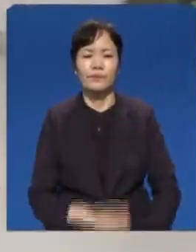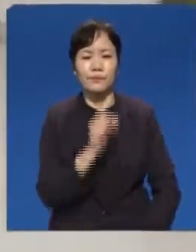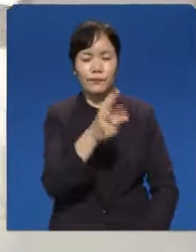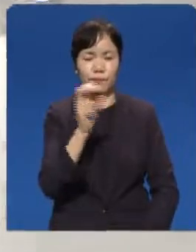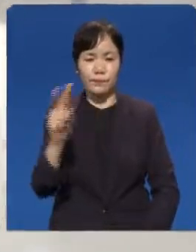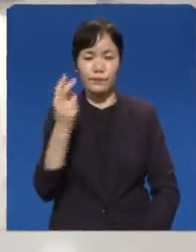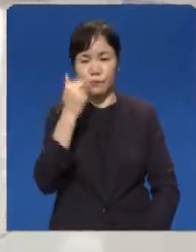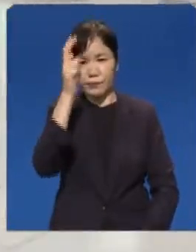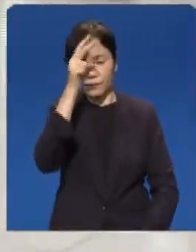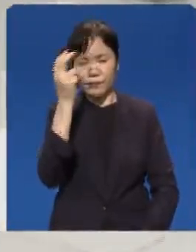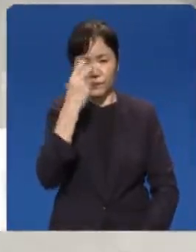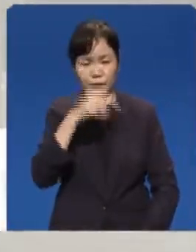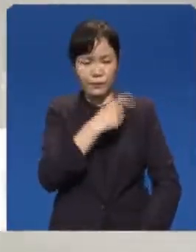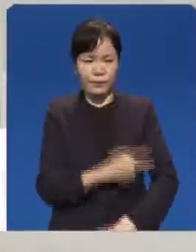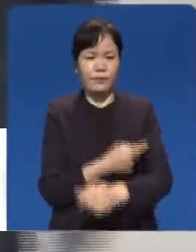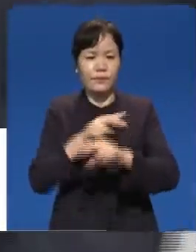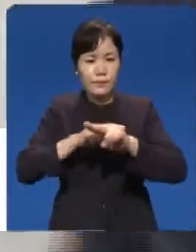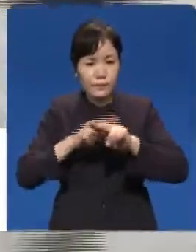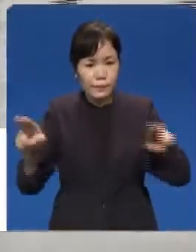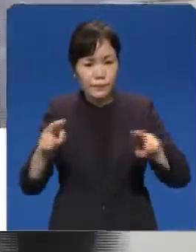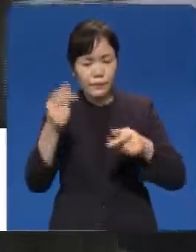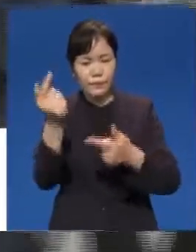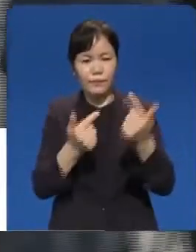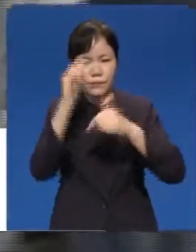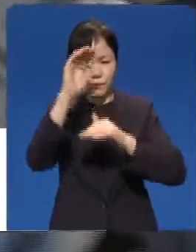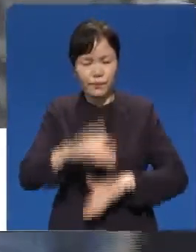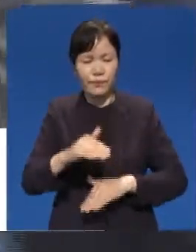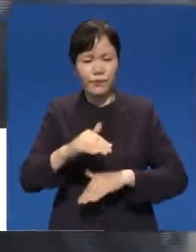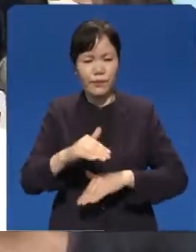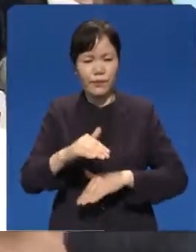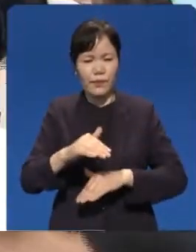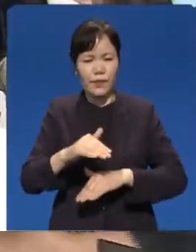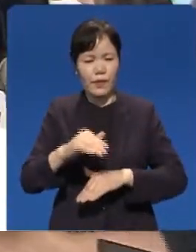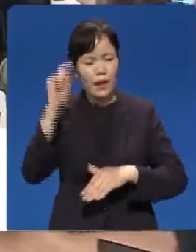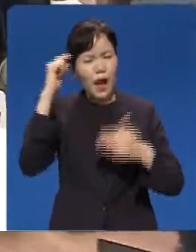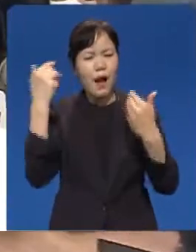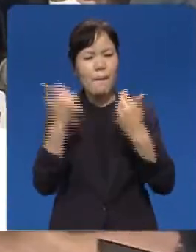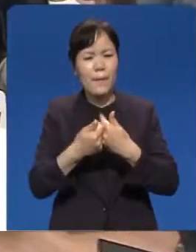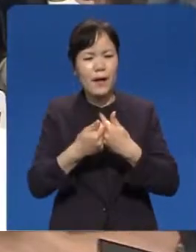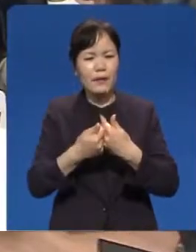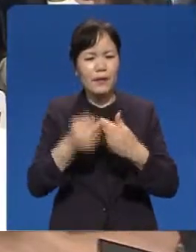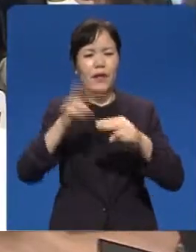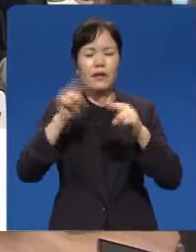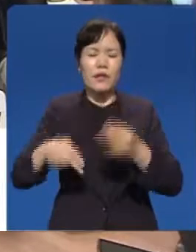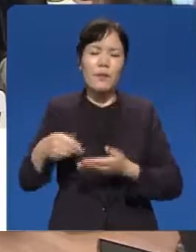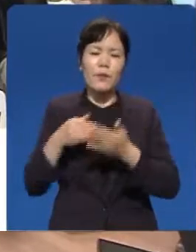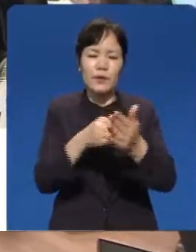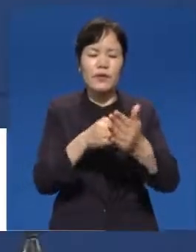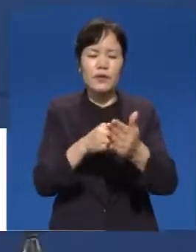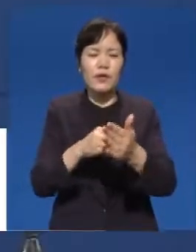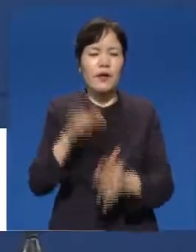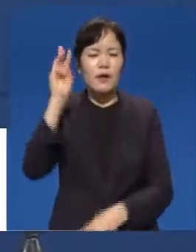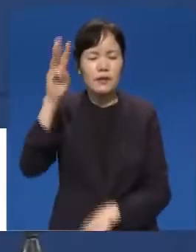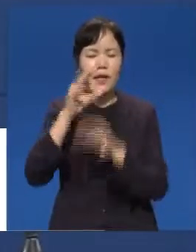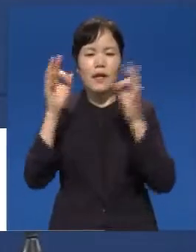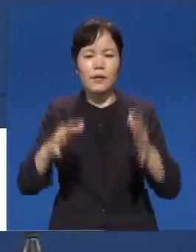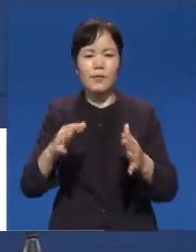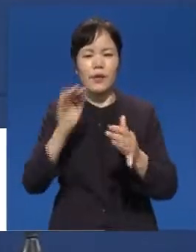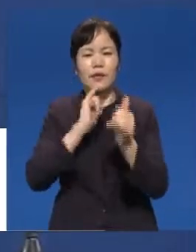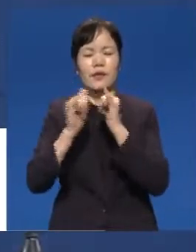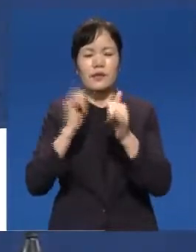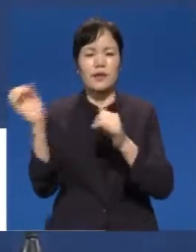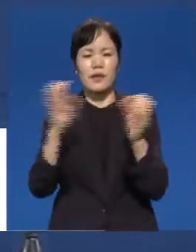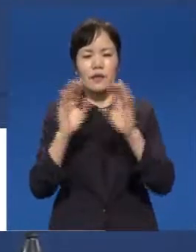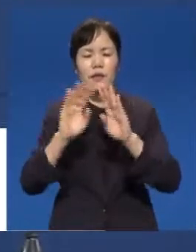여야의 검수완박 중재안 합의에 반발해 재차 사표를 낸 뒤 사흘 만에 기자간담회를 자청한 김오수